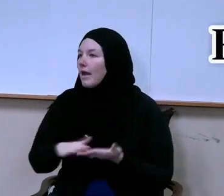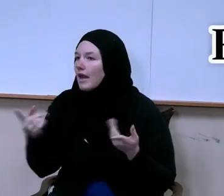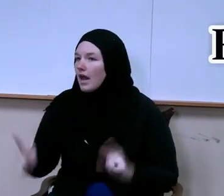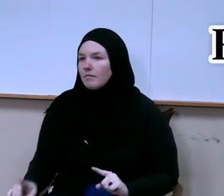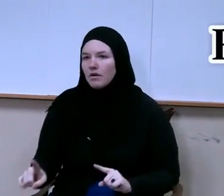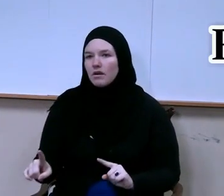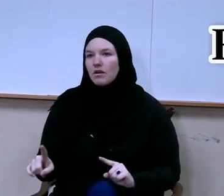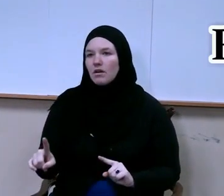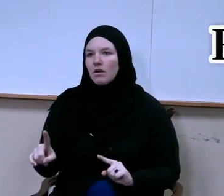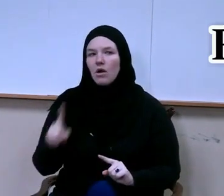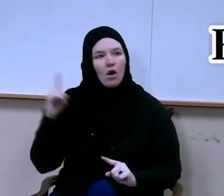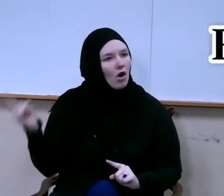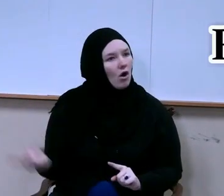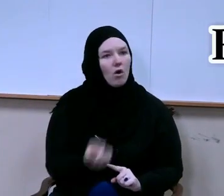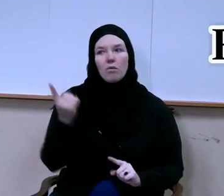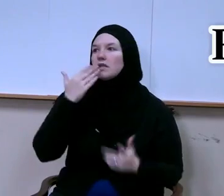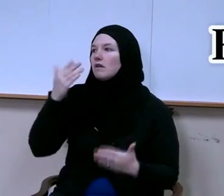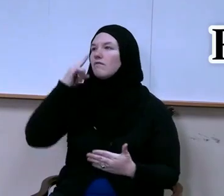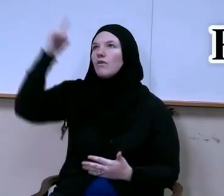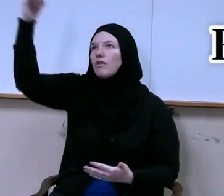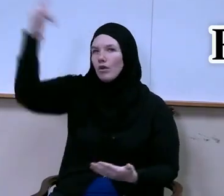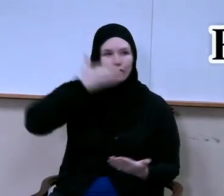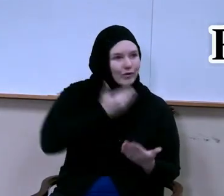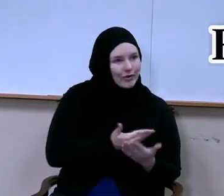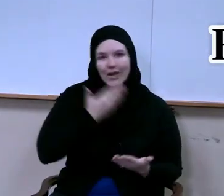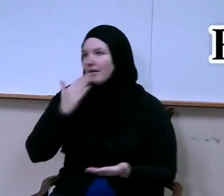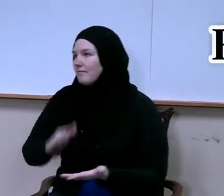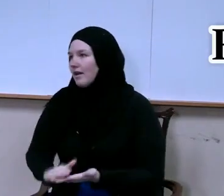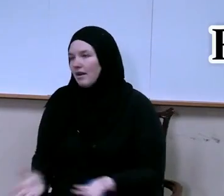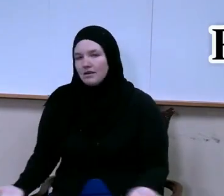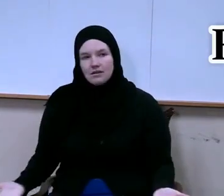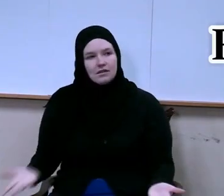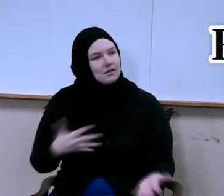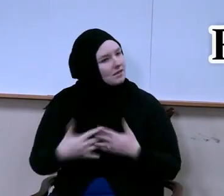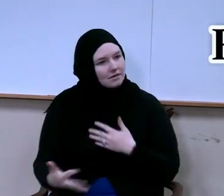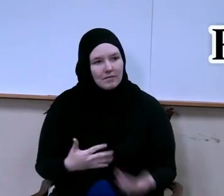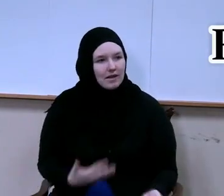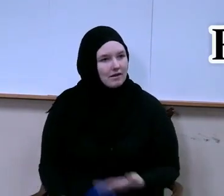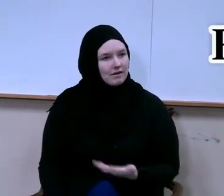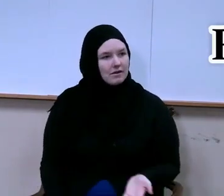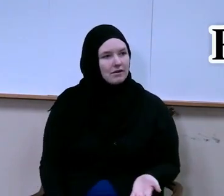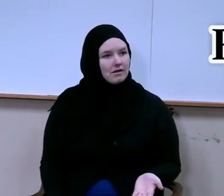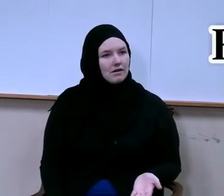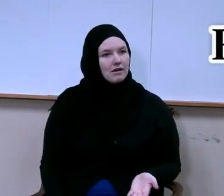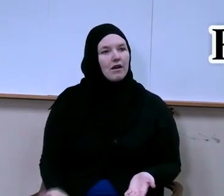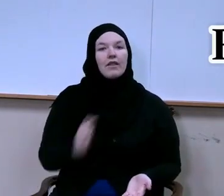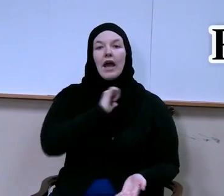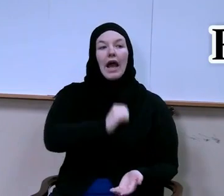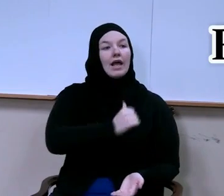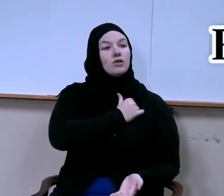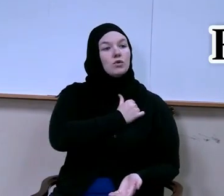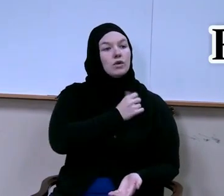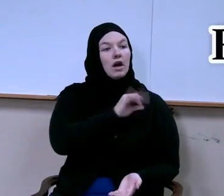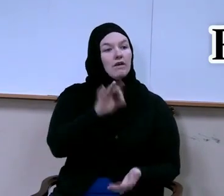Allah and all the time, when it's good, when it's bad. The Prophet ﷺ summarizes the attitude of the